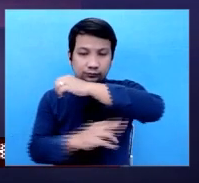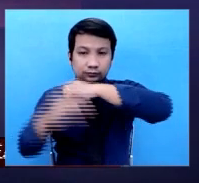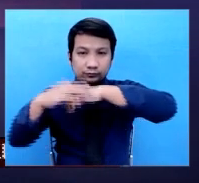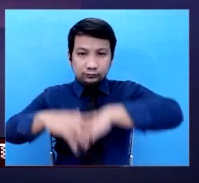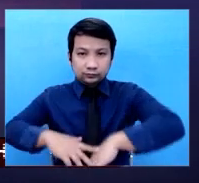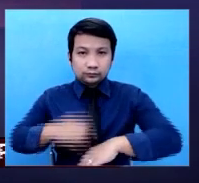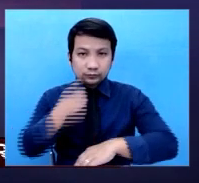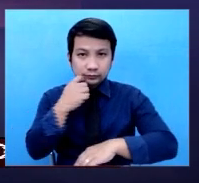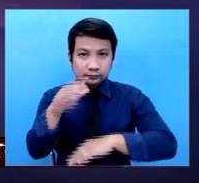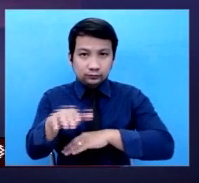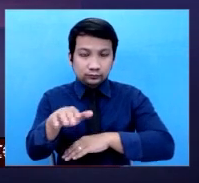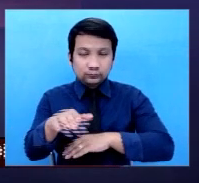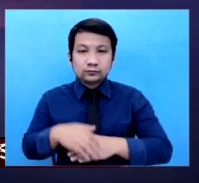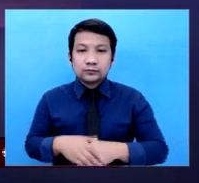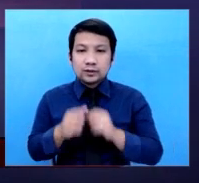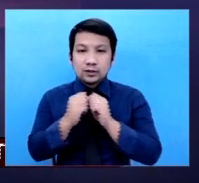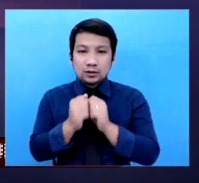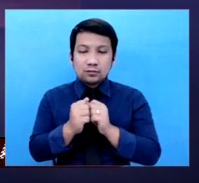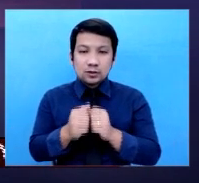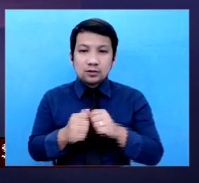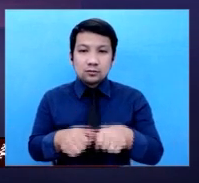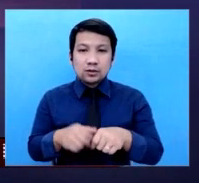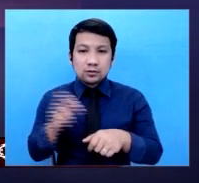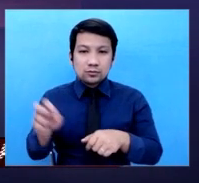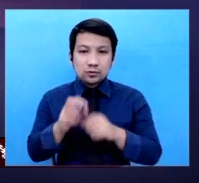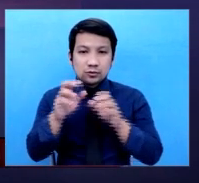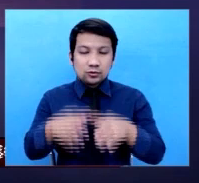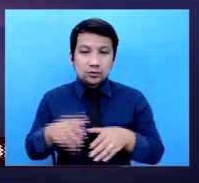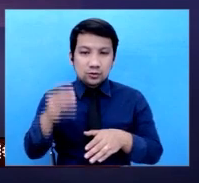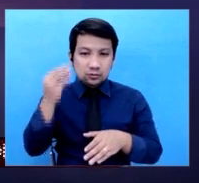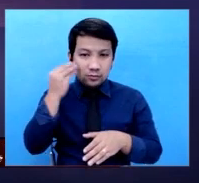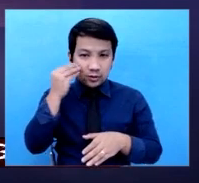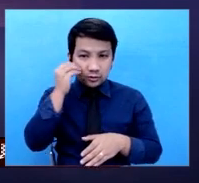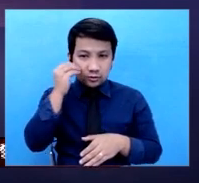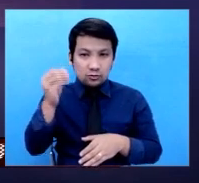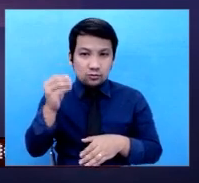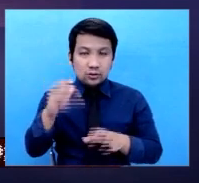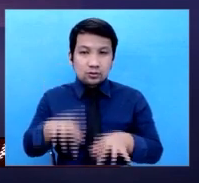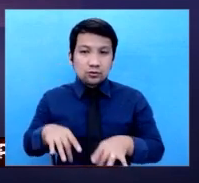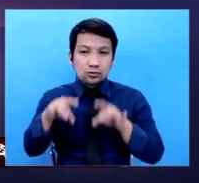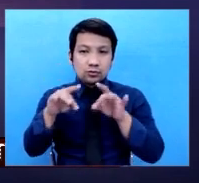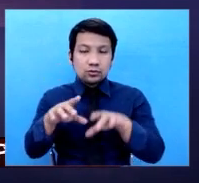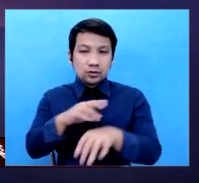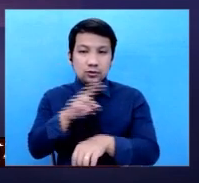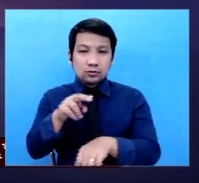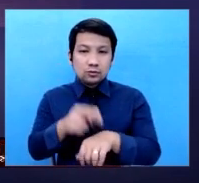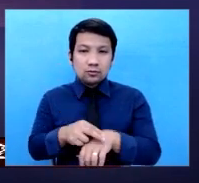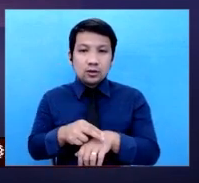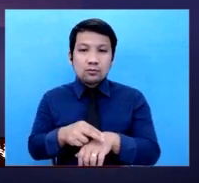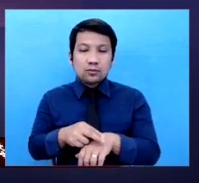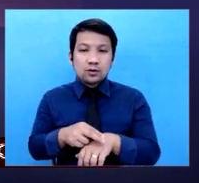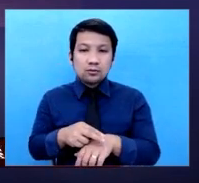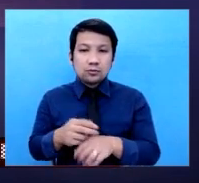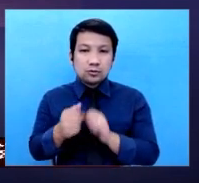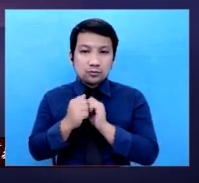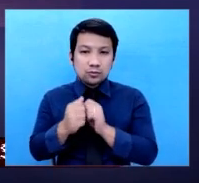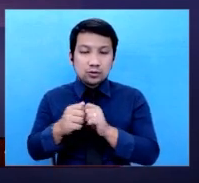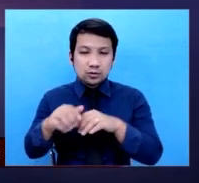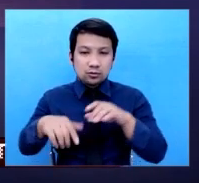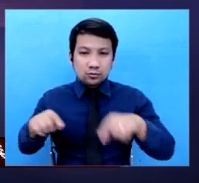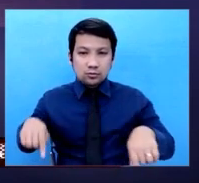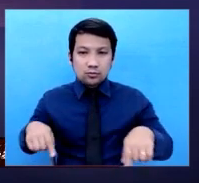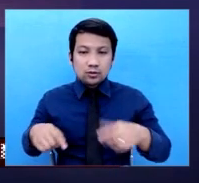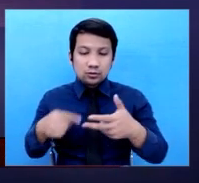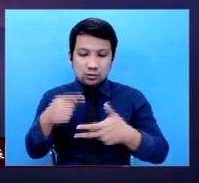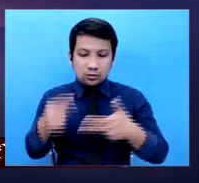kaninang hapon. Kasama na rito ang turista na si Michael Auschan na isang Austrian national. Mga residente naman ng Bohol, ang tatlong